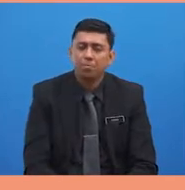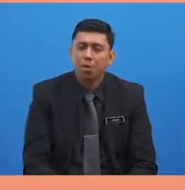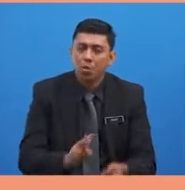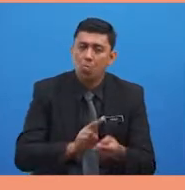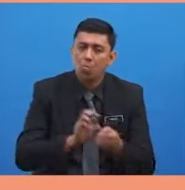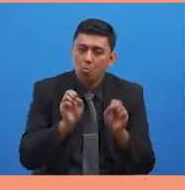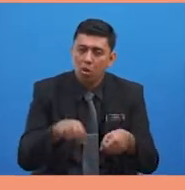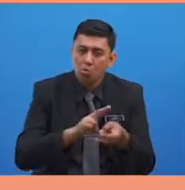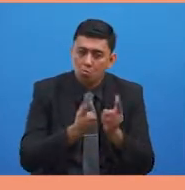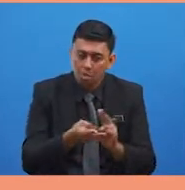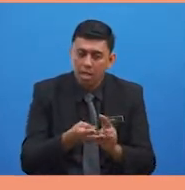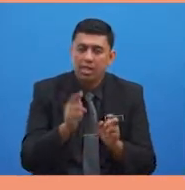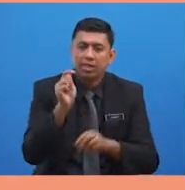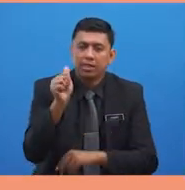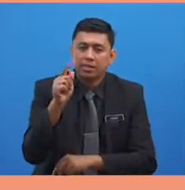ubah tata susunan.